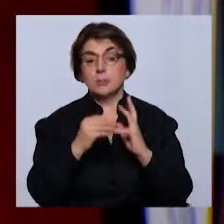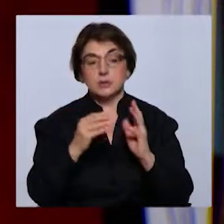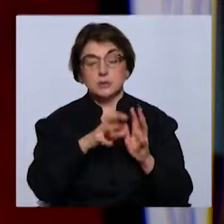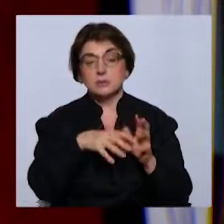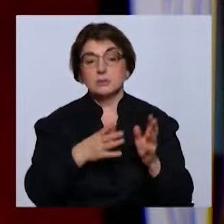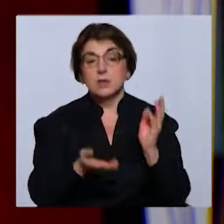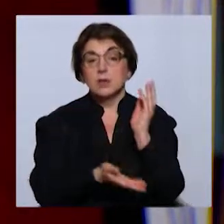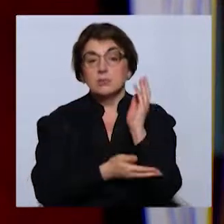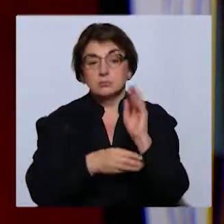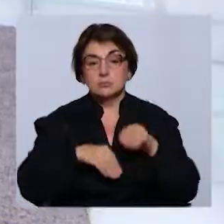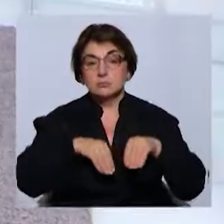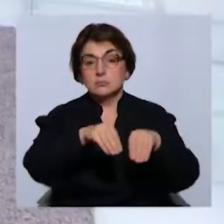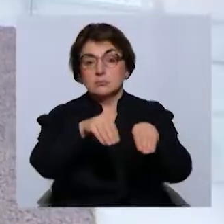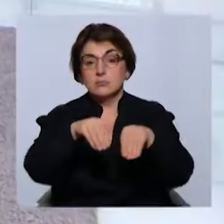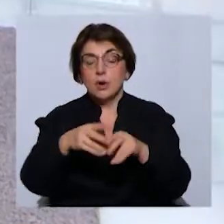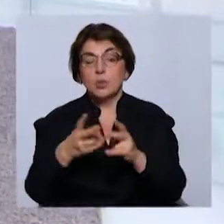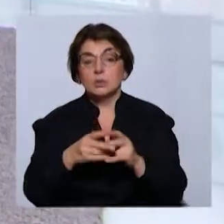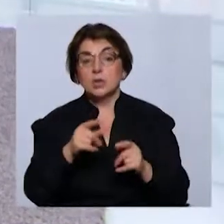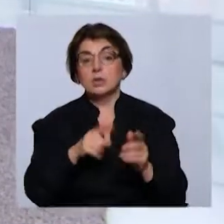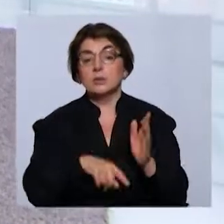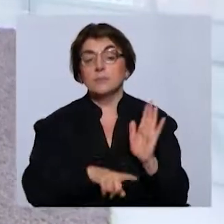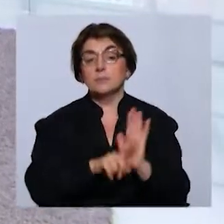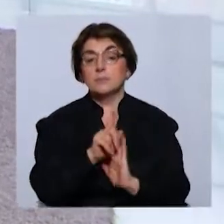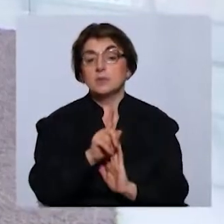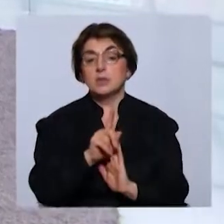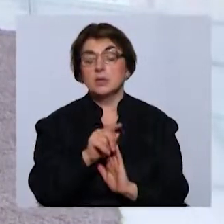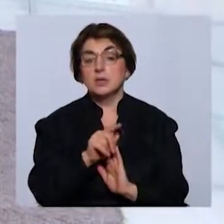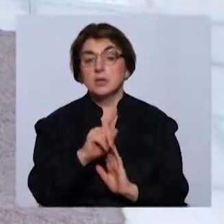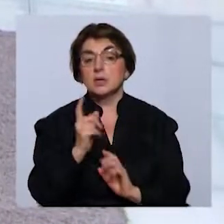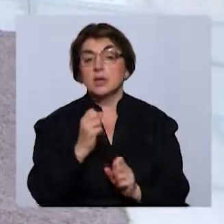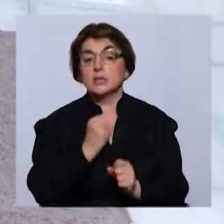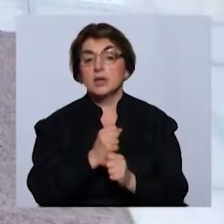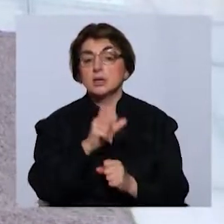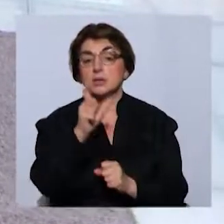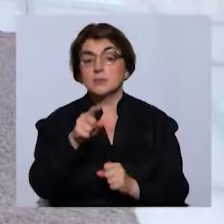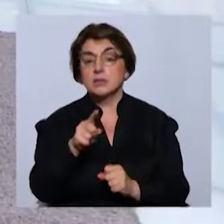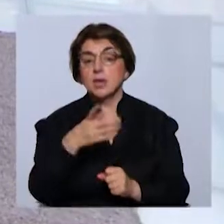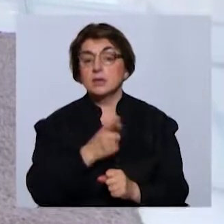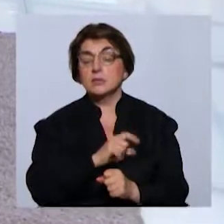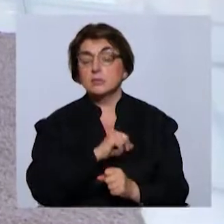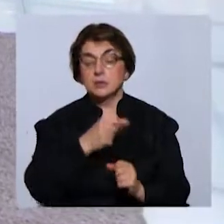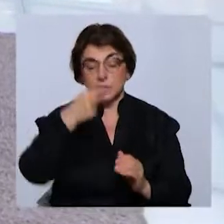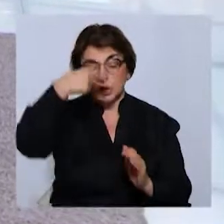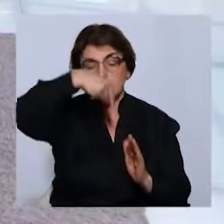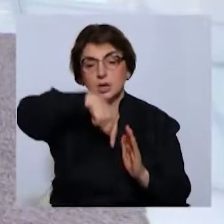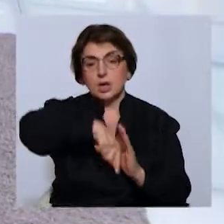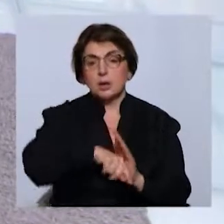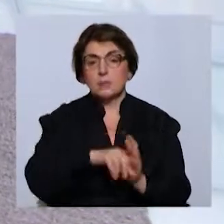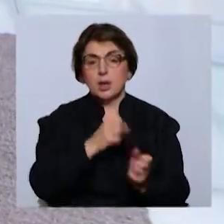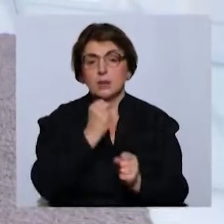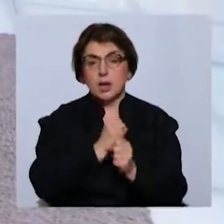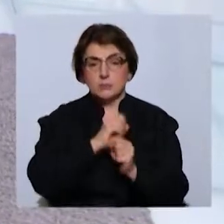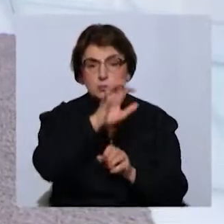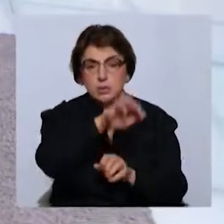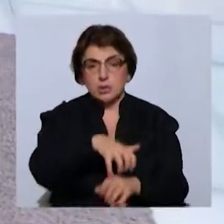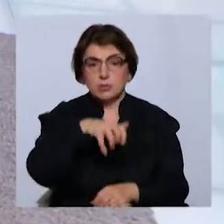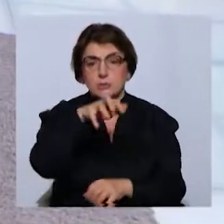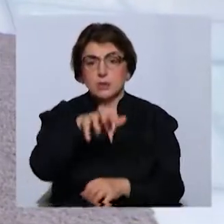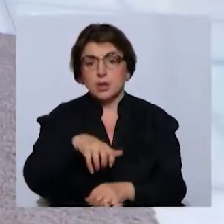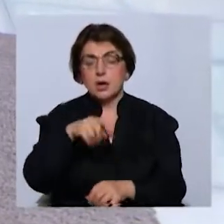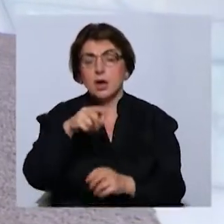მეურნეობის გაშენება იწვევს ეროზიას ანუ რას აკეთებს ადამიანი ადამიანი ღრმა დამუშავებს აკეთებს მის